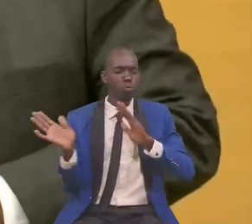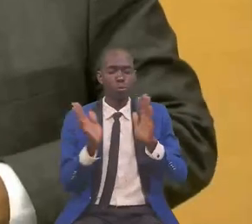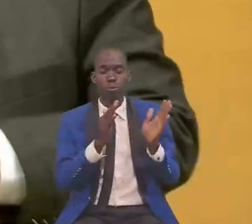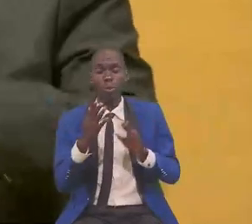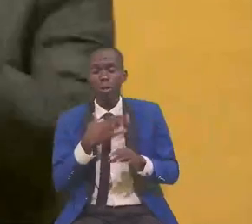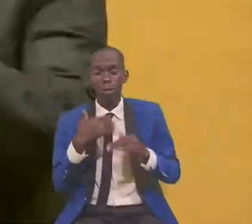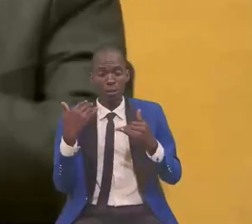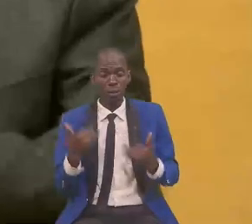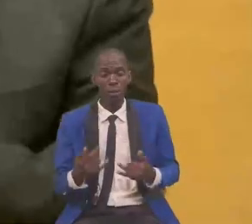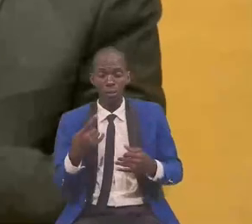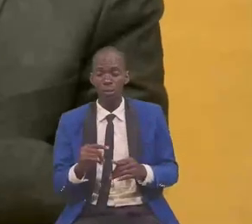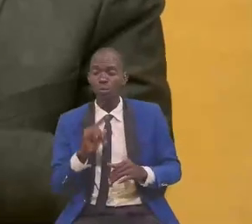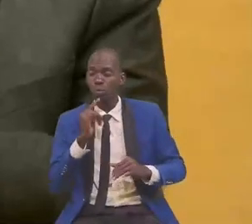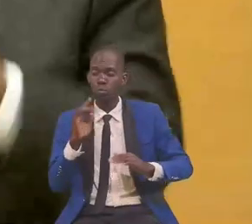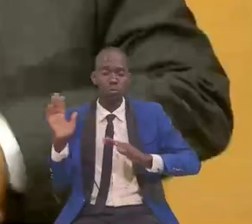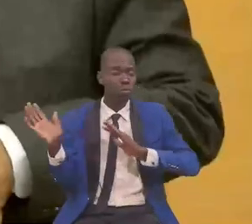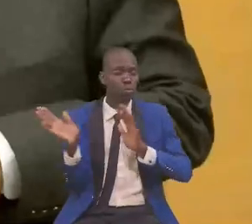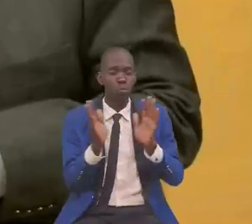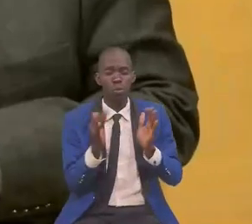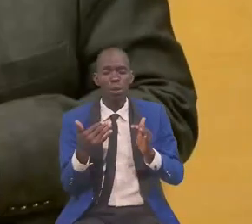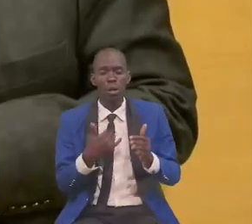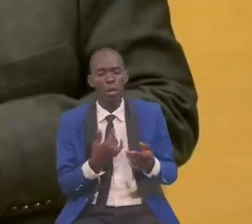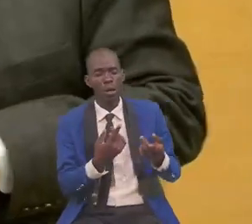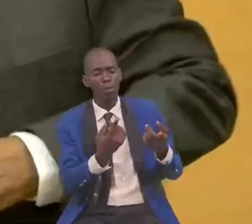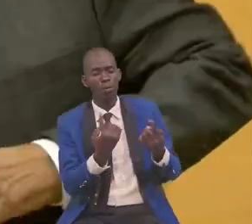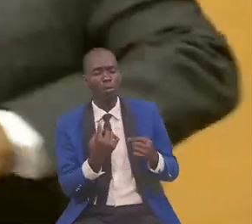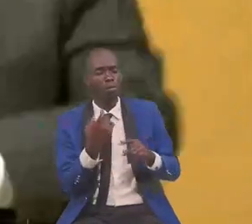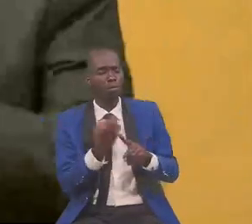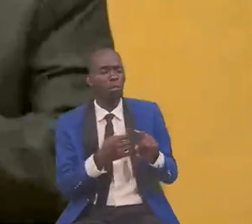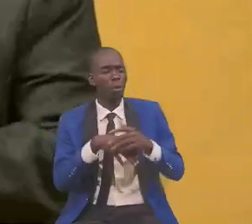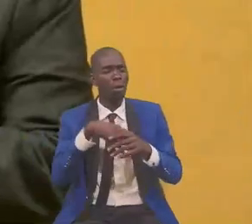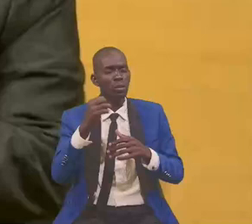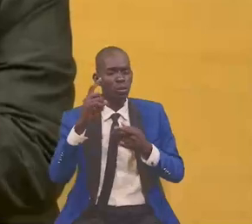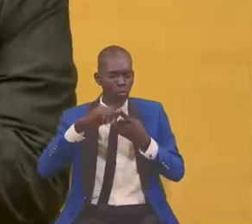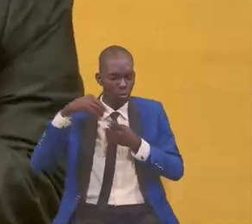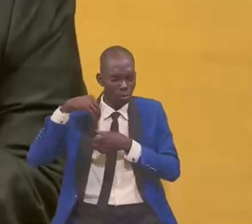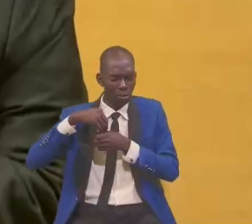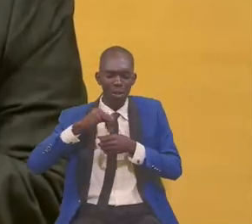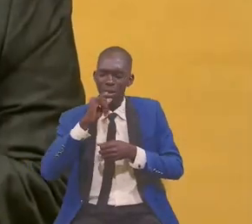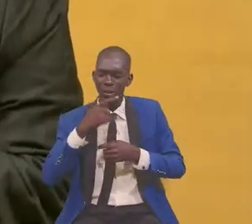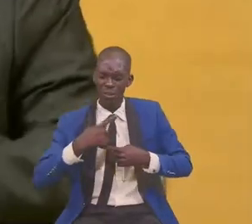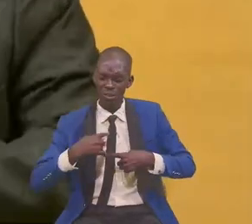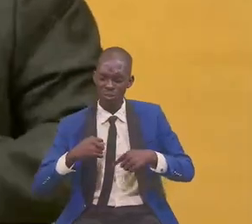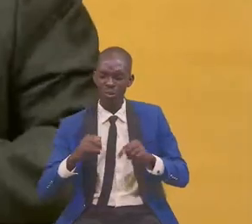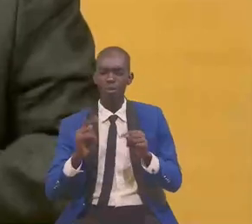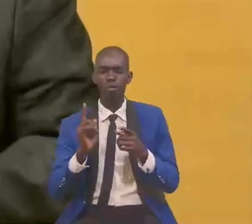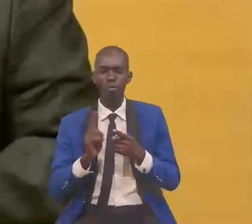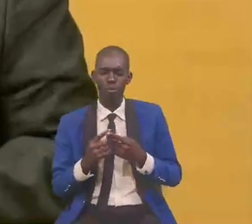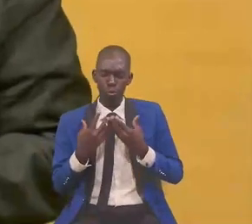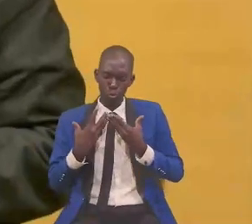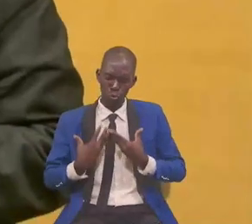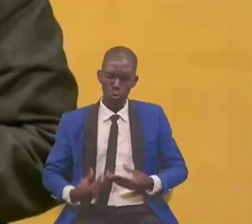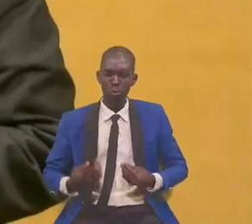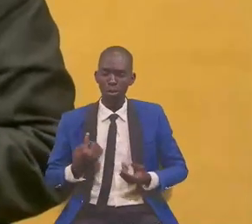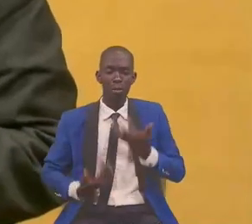Le vent a quitté l'extérieur et maintenant à l'intérieur. Et essaie d'éteindre la lumière qui est dedans.